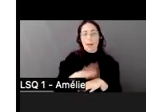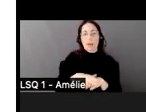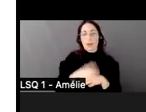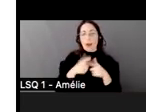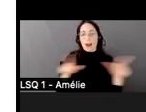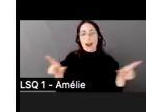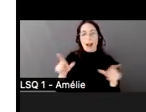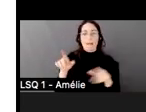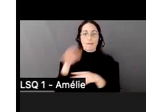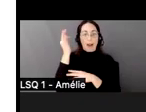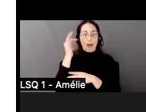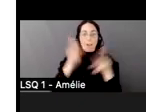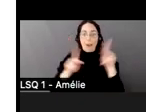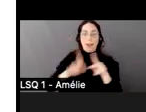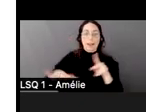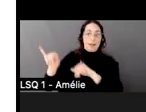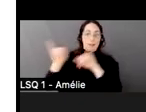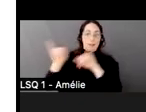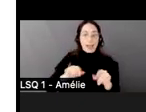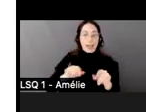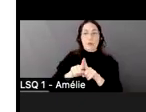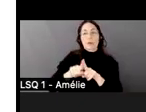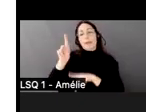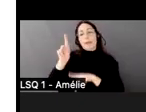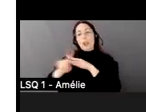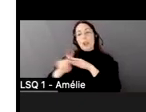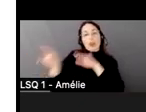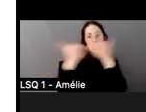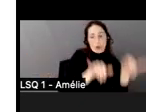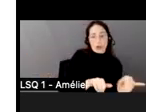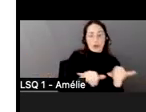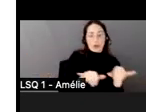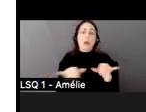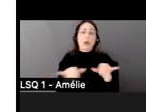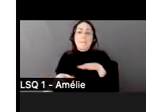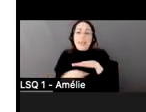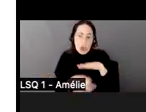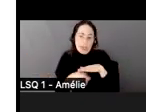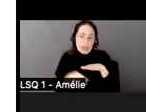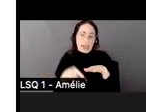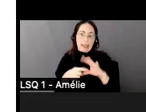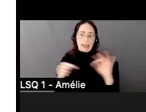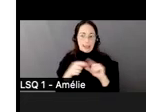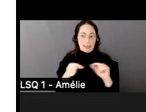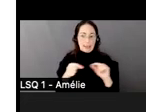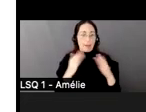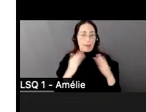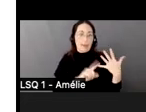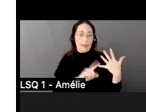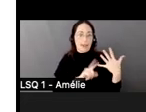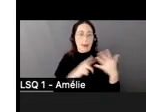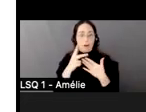francophone de la population des immigrants et des réfugiés. Ensuite, nous parlerons du projet de